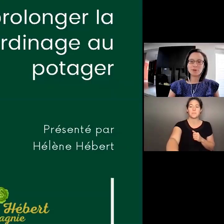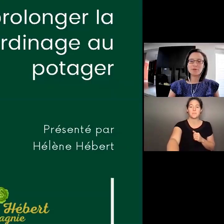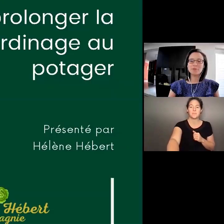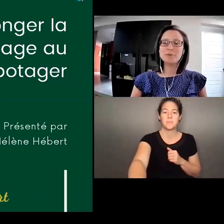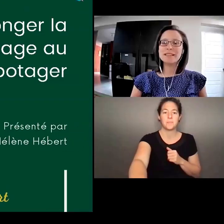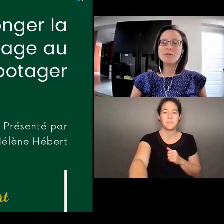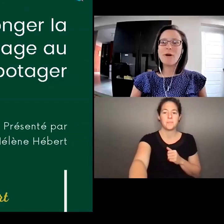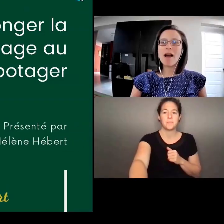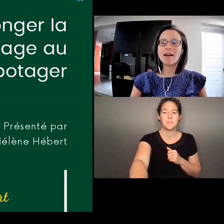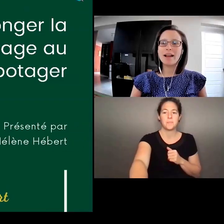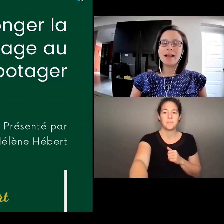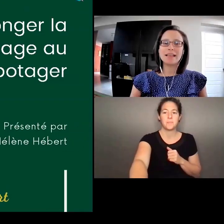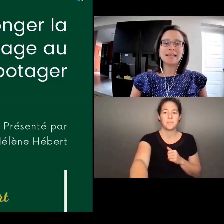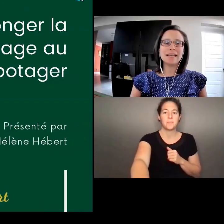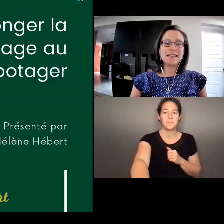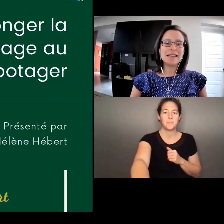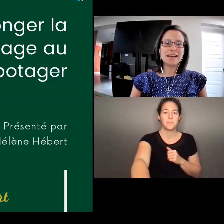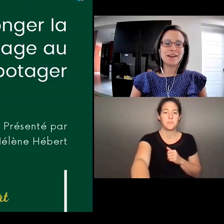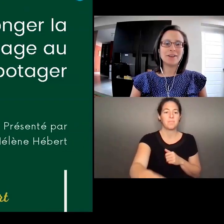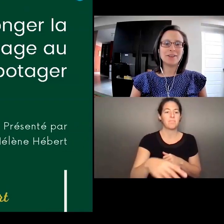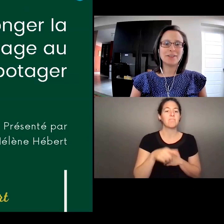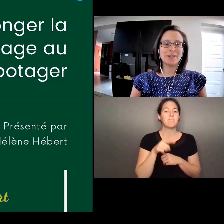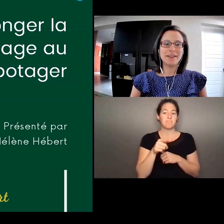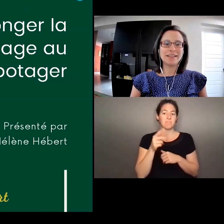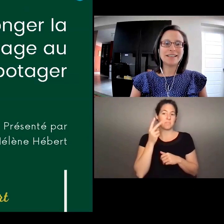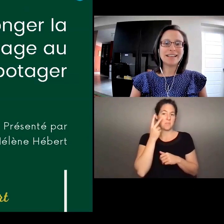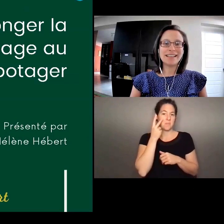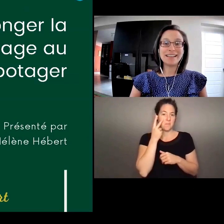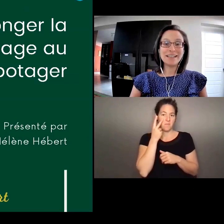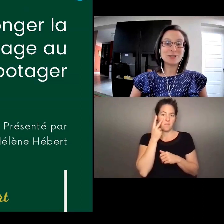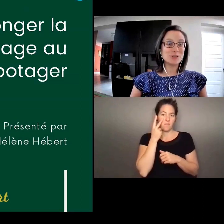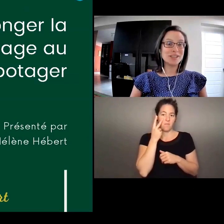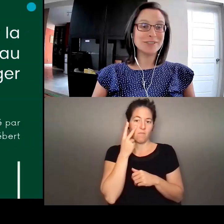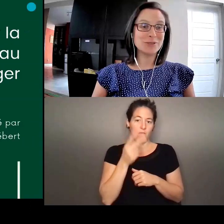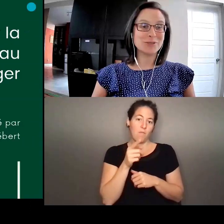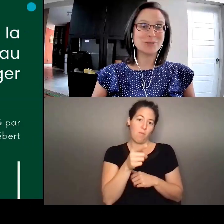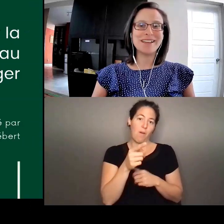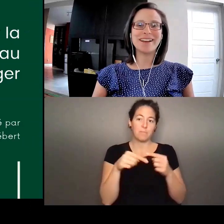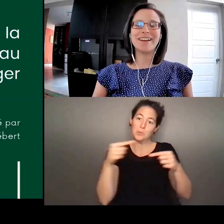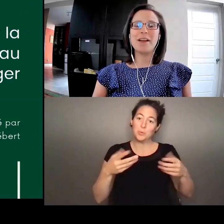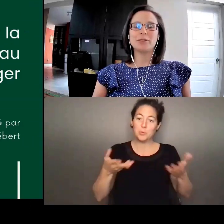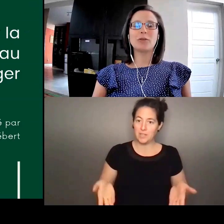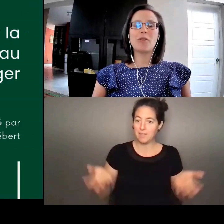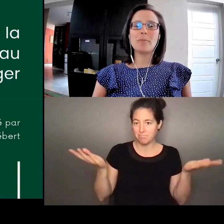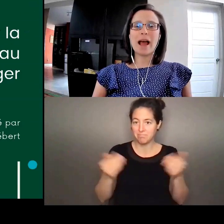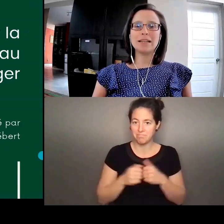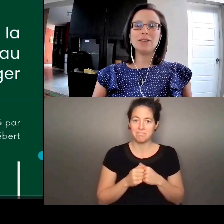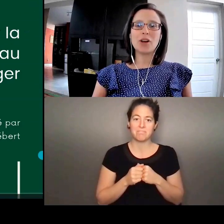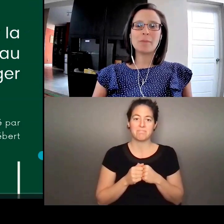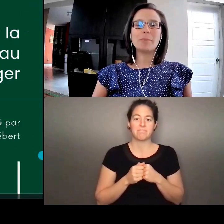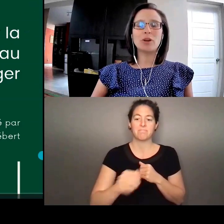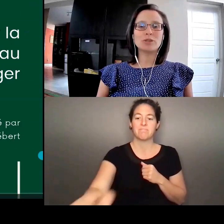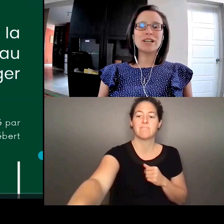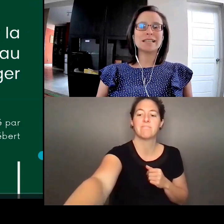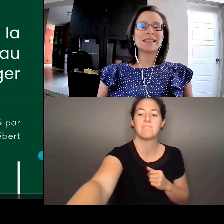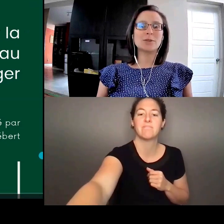Pour que vous puissiez voir quel est, quel est le sujet d'aujourd'hui. Hein? Donc, on va parler de